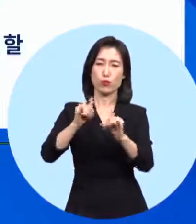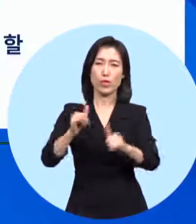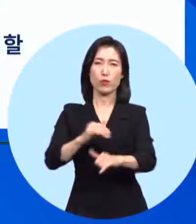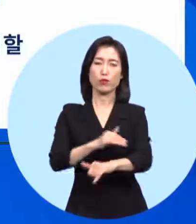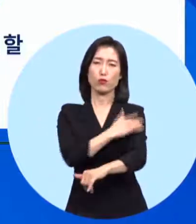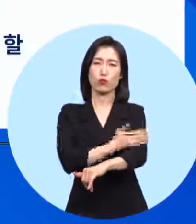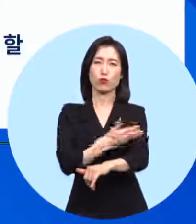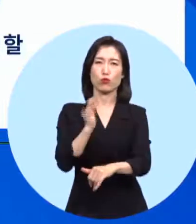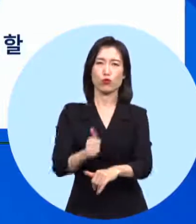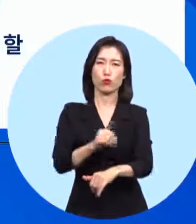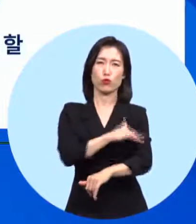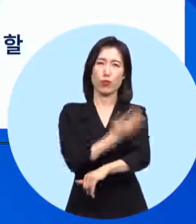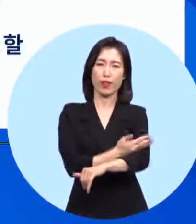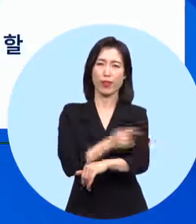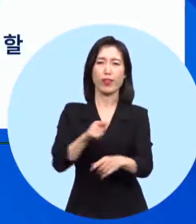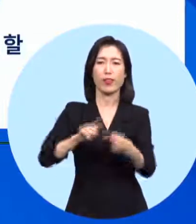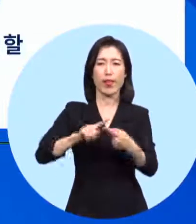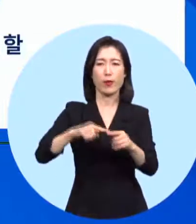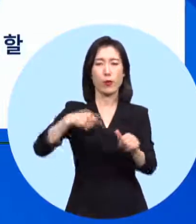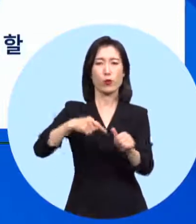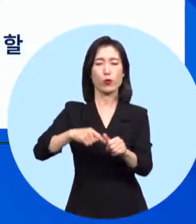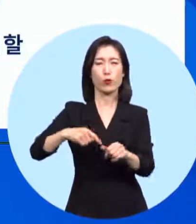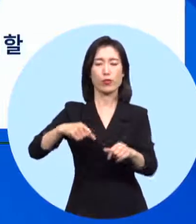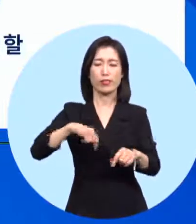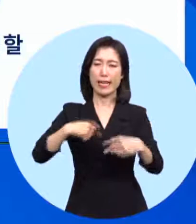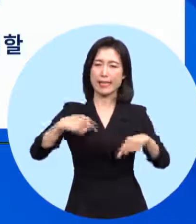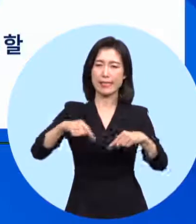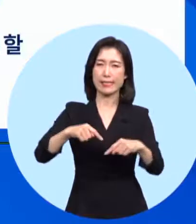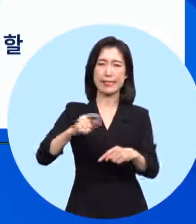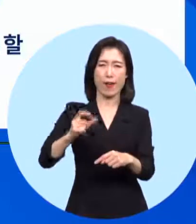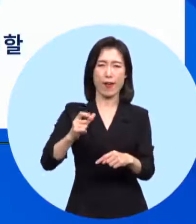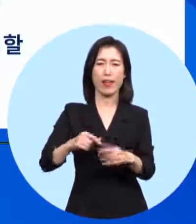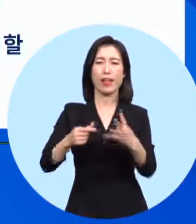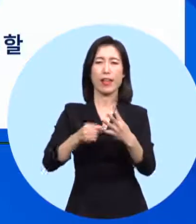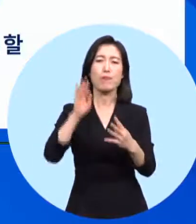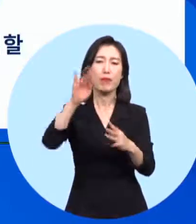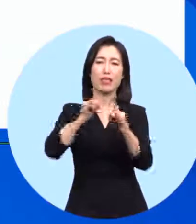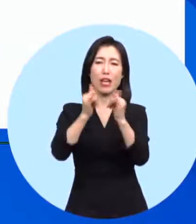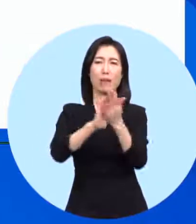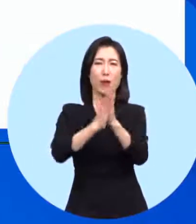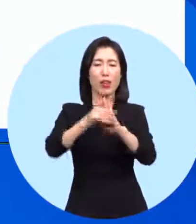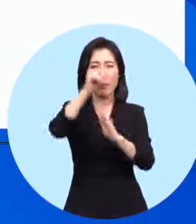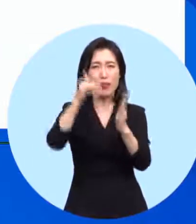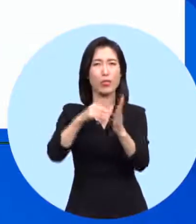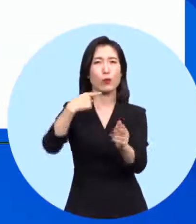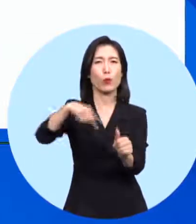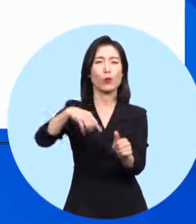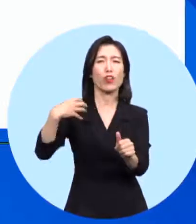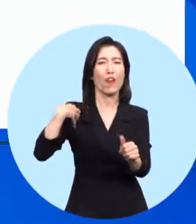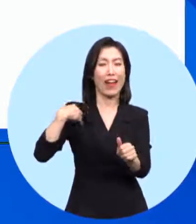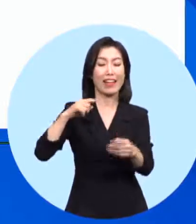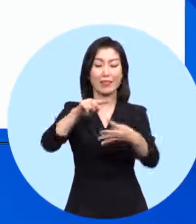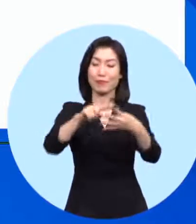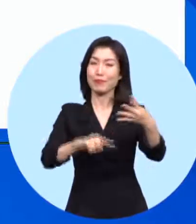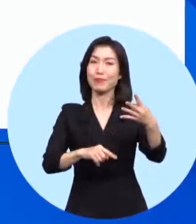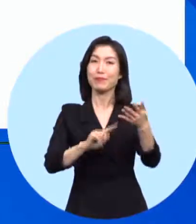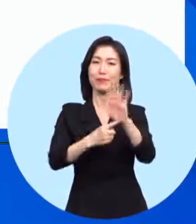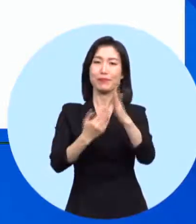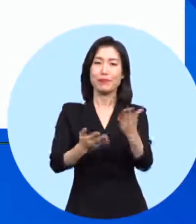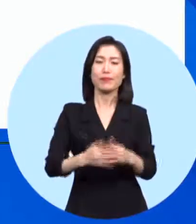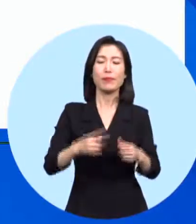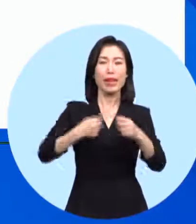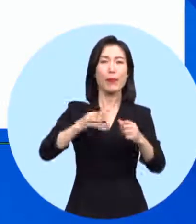끝으로 미래사회의 변화와 평생교육의 역할에 대해서 말씀을 드리도록 하겠습니다. 자, 우선 미래사회의